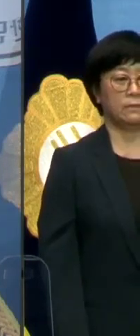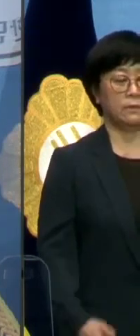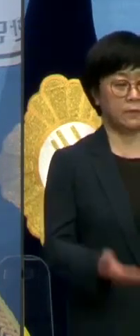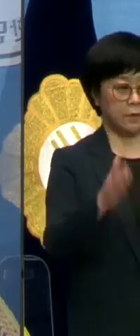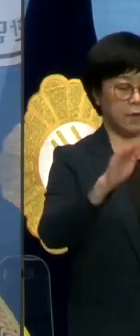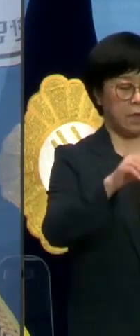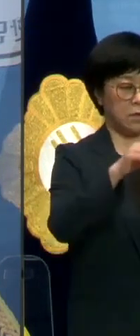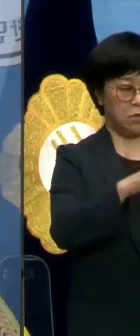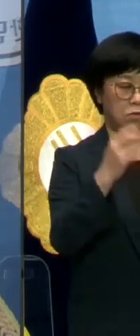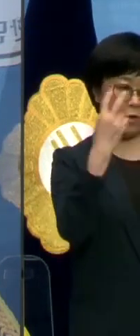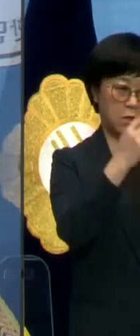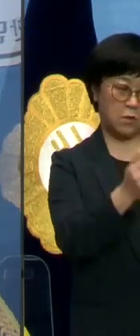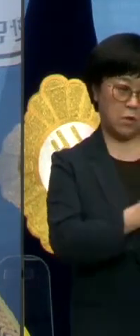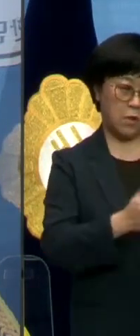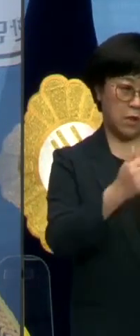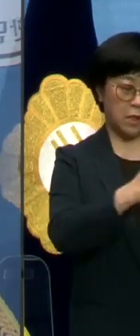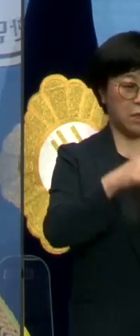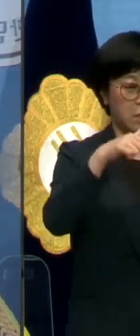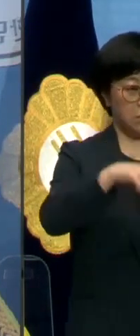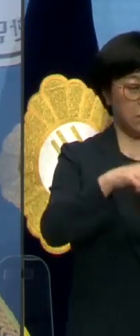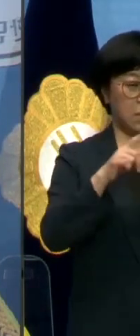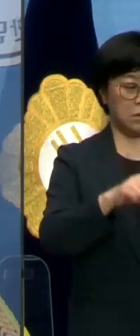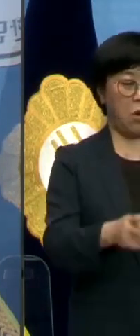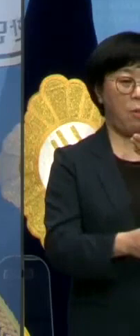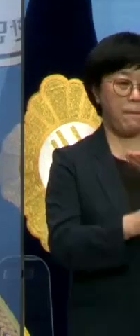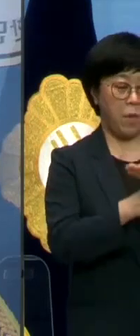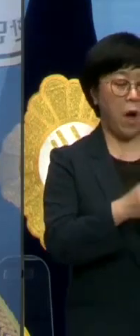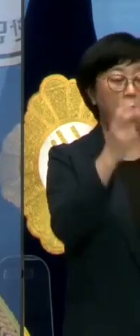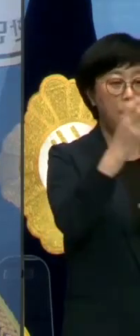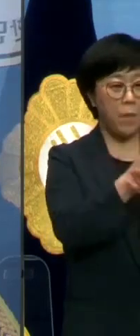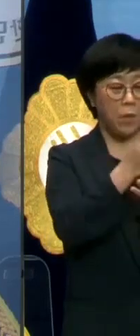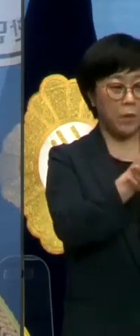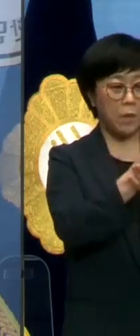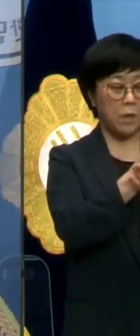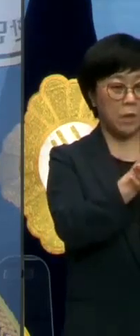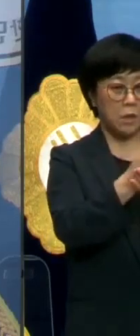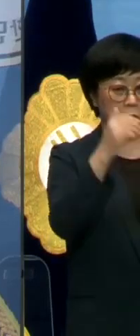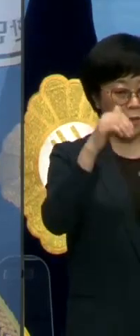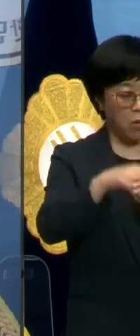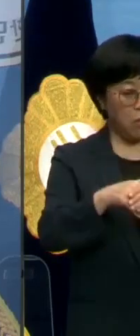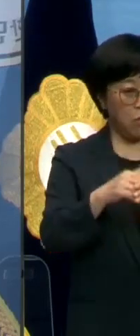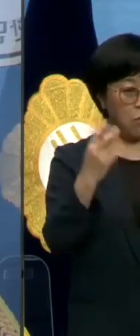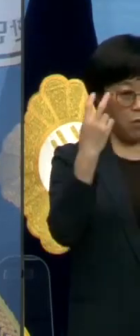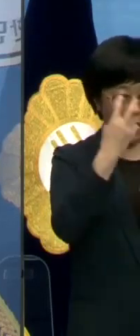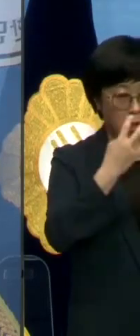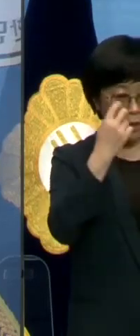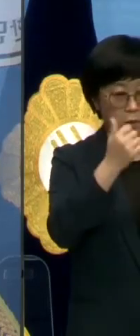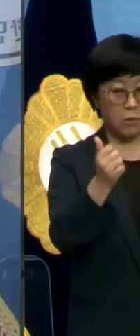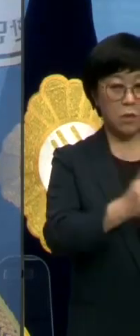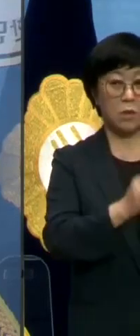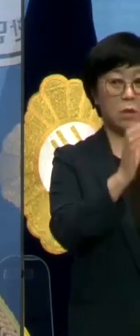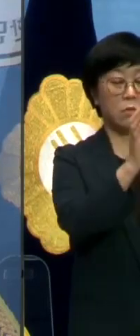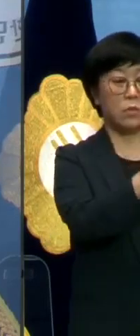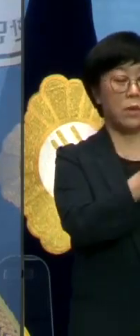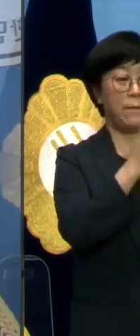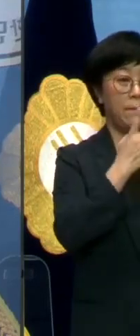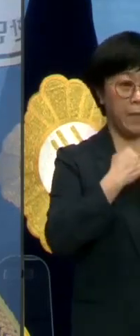그러나 선관위의 이 같은 입장은 헌법이 선관위에 부여한